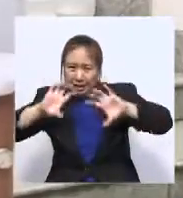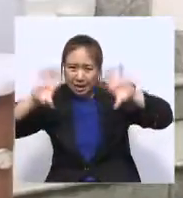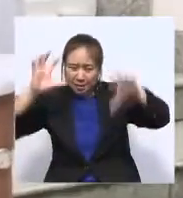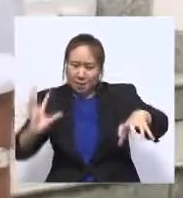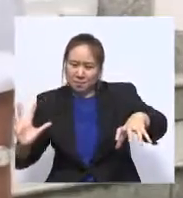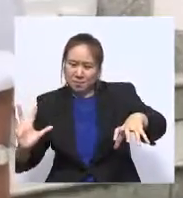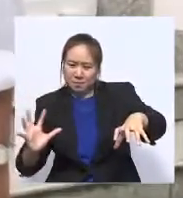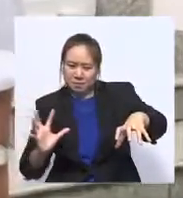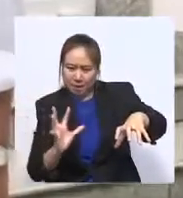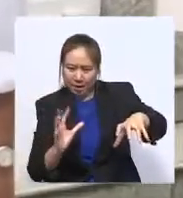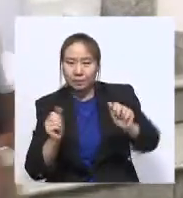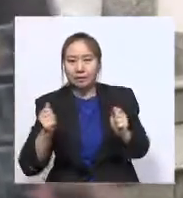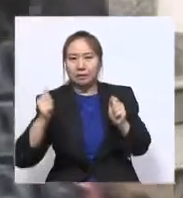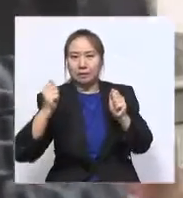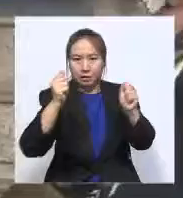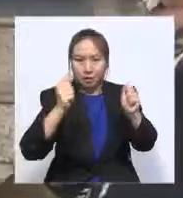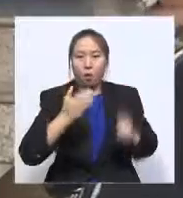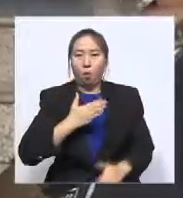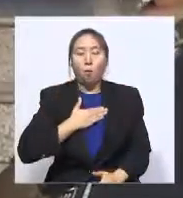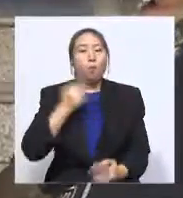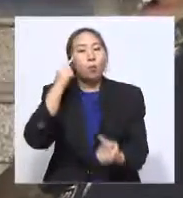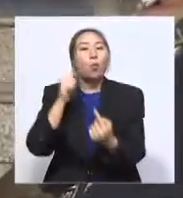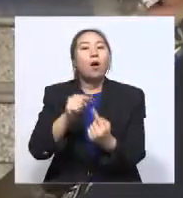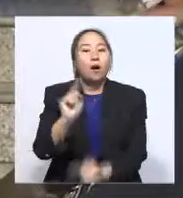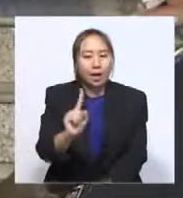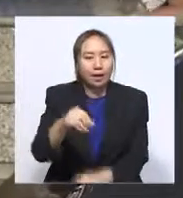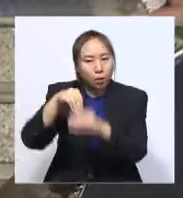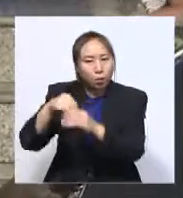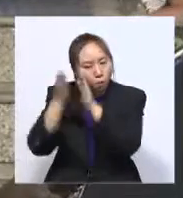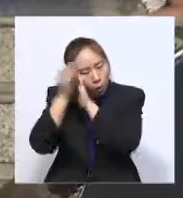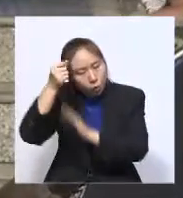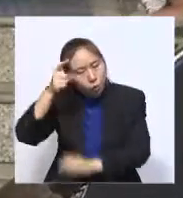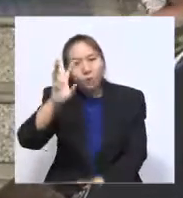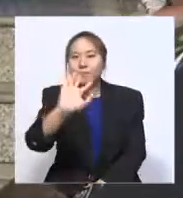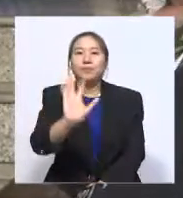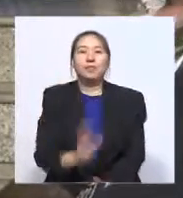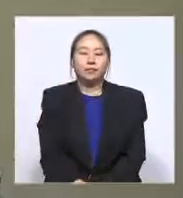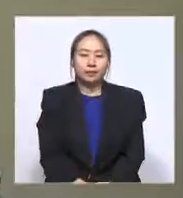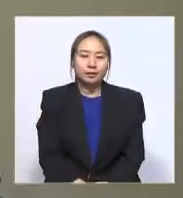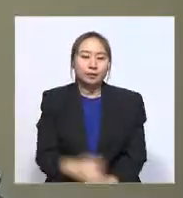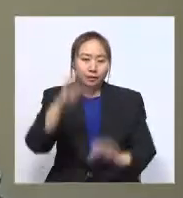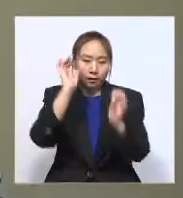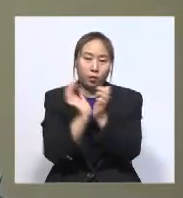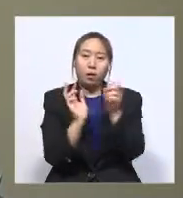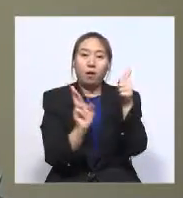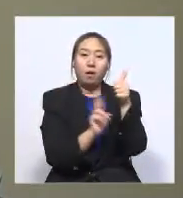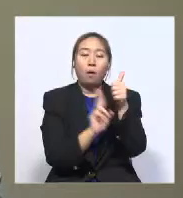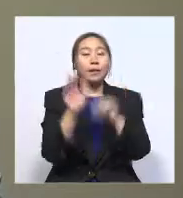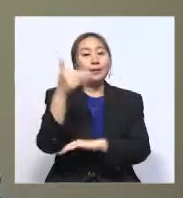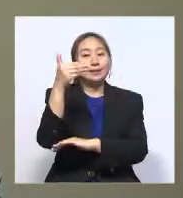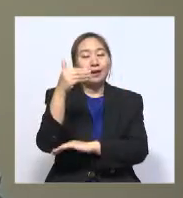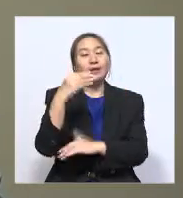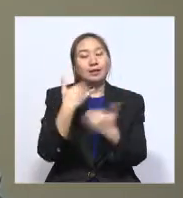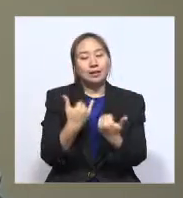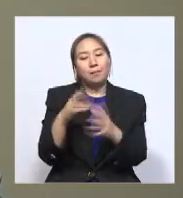ากที่สุดนะคะเพื่อแสดงจุดยืนของกลุ่มแล้วก็จะไม่มีการค้างคืนค่ะ พลตำรวจเอกศิวรารังสีพามนากุลรองผู้บัญชาการตำรวจแห่งชา